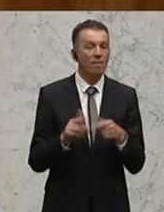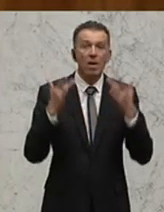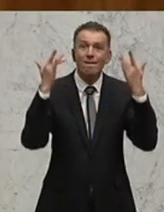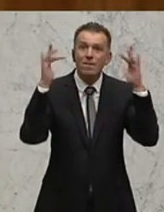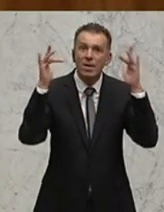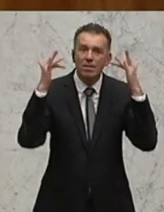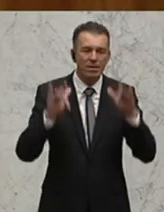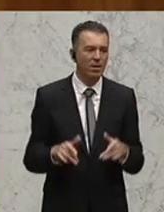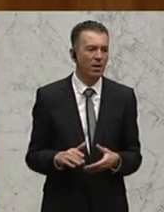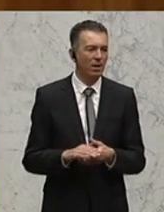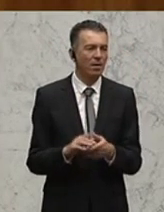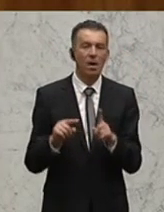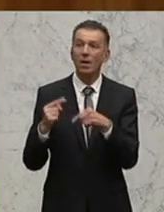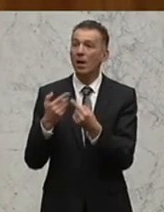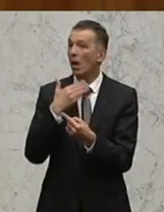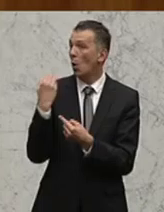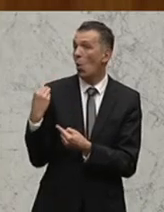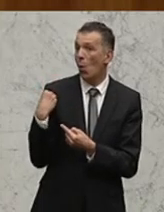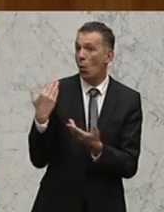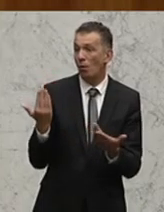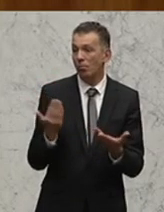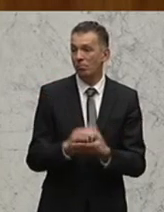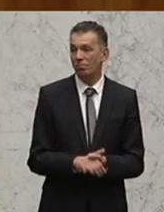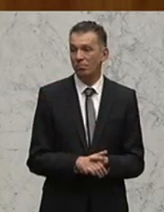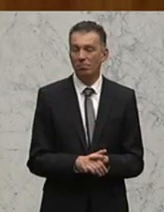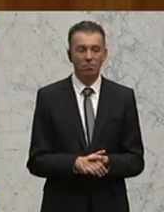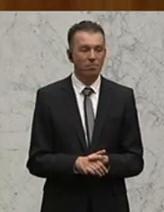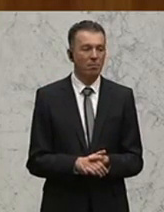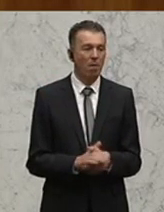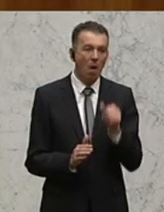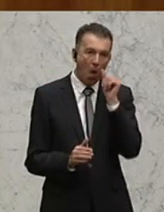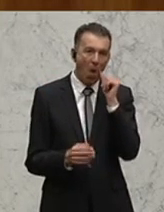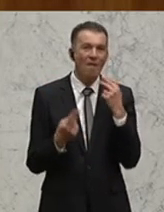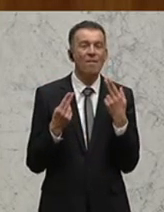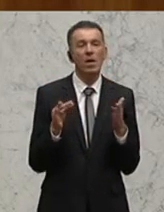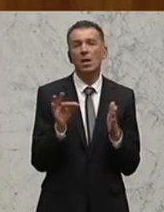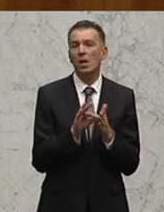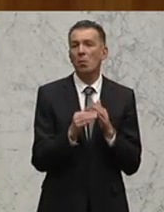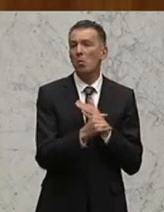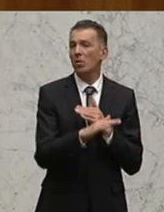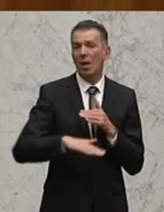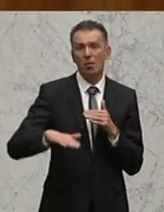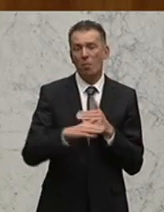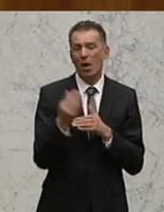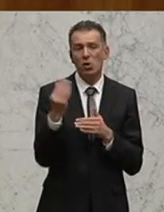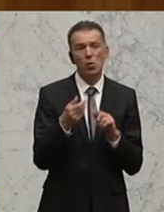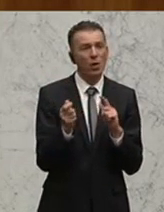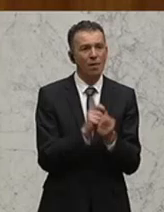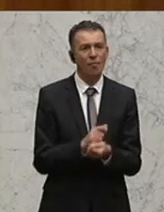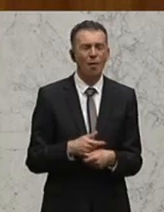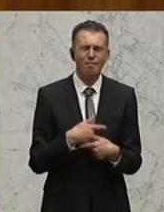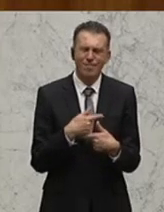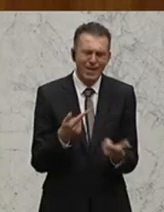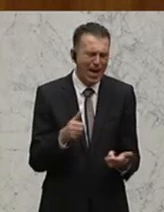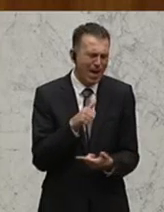wir nicht, weil es uns die Länder nicht sagen. Und das ist aber ein wesentlicher Punkt in jedem Bereich der Schulreform. Es darf nicht